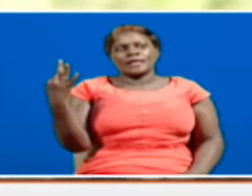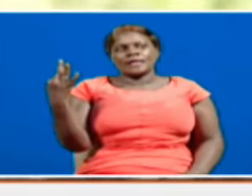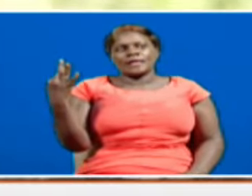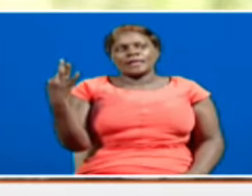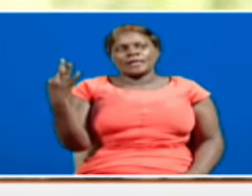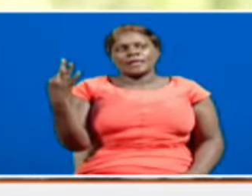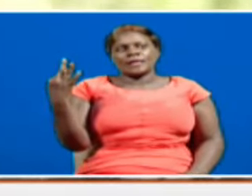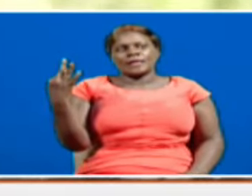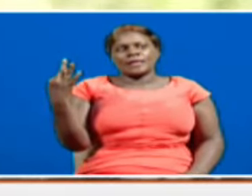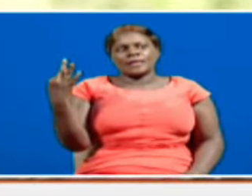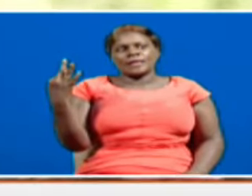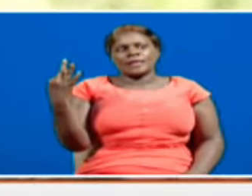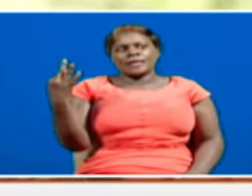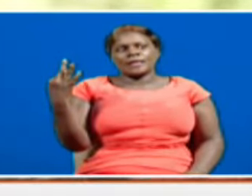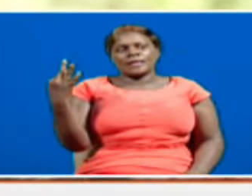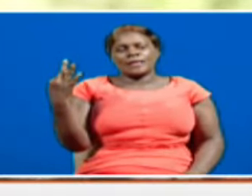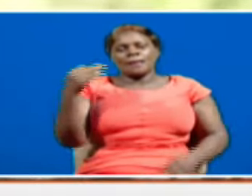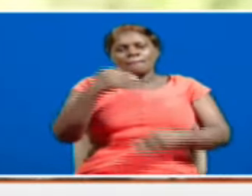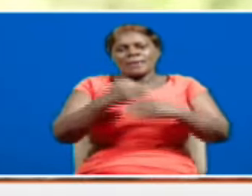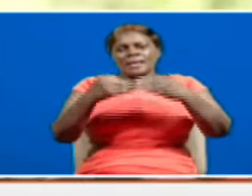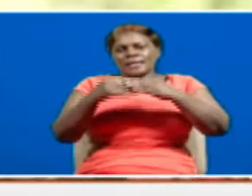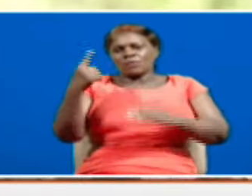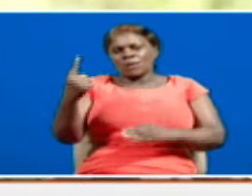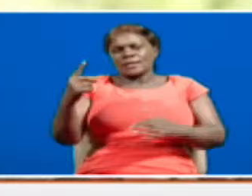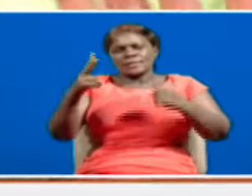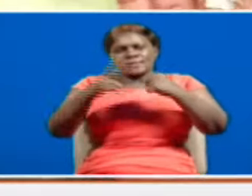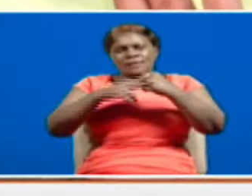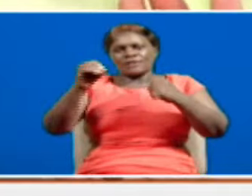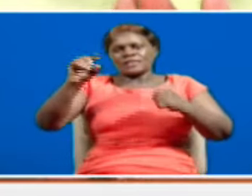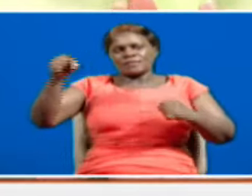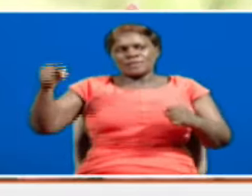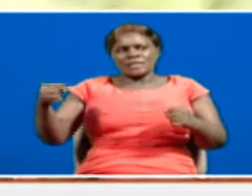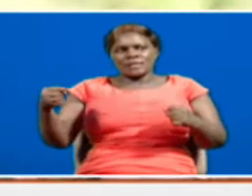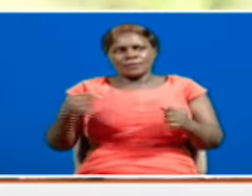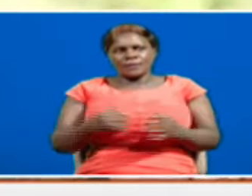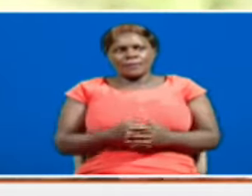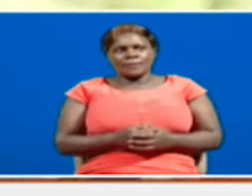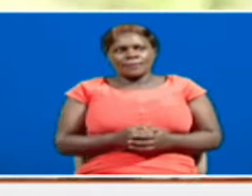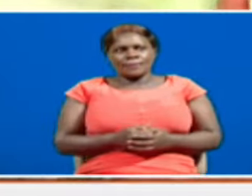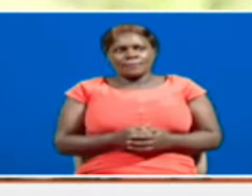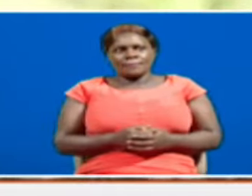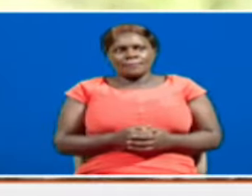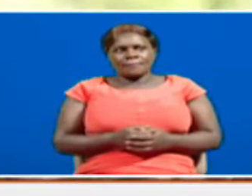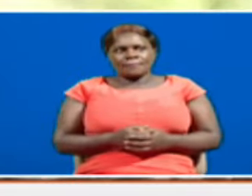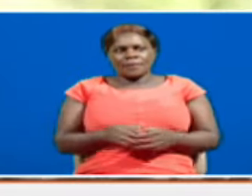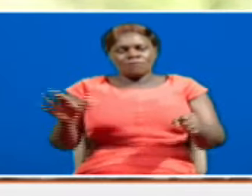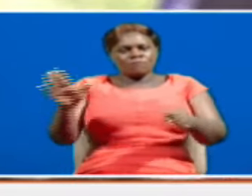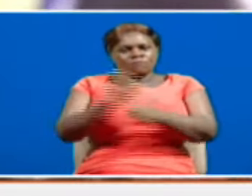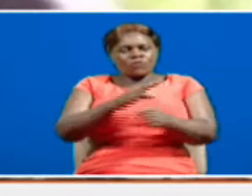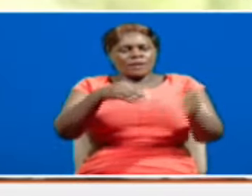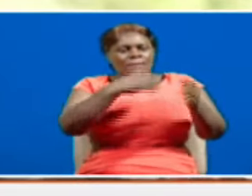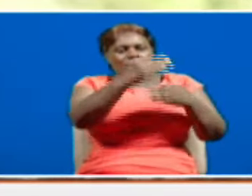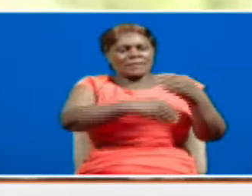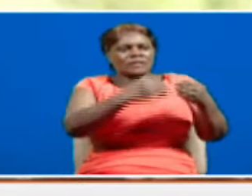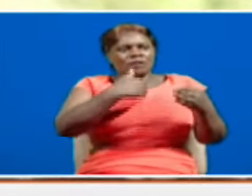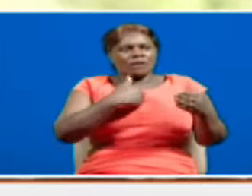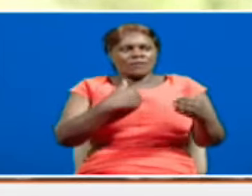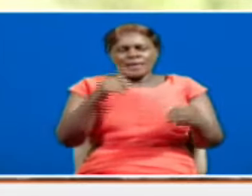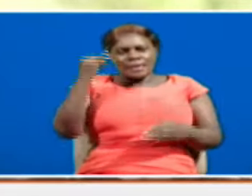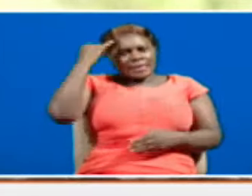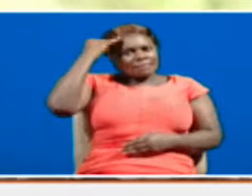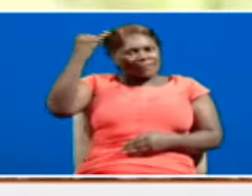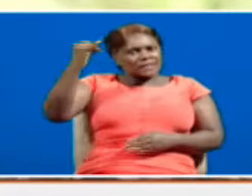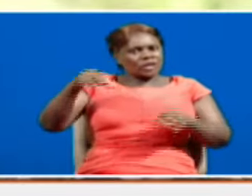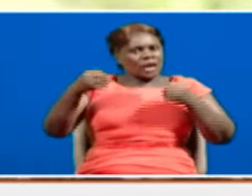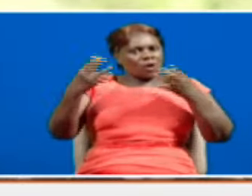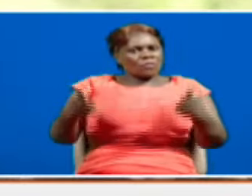Hospitali moja ya level 3 kujenga ni about 70 million on the higher side. Ikiwa fully equipped, 70. So you can imagine